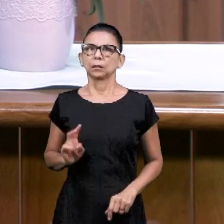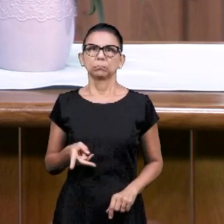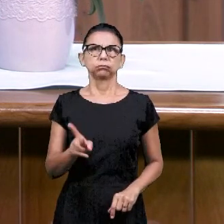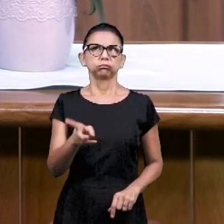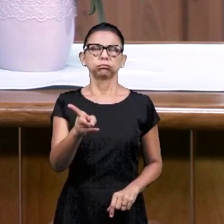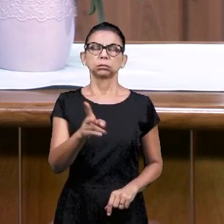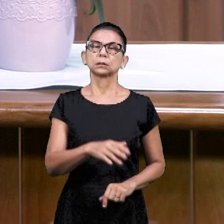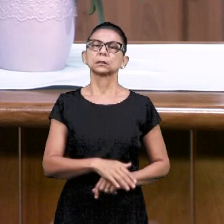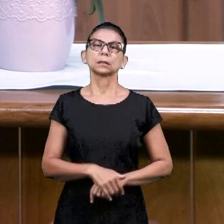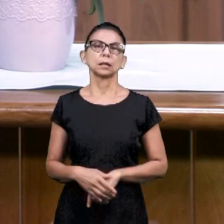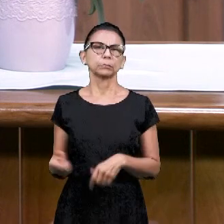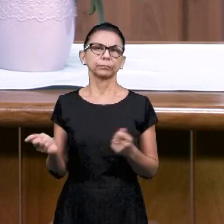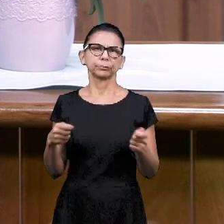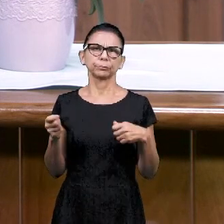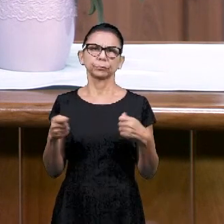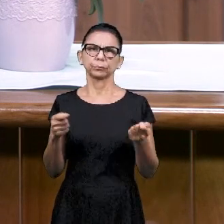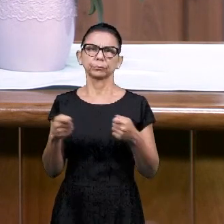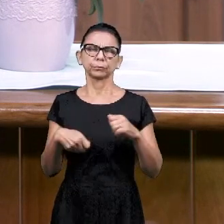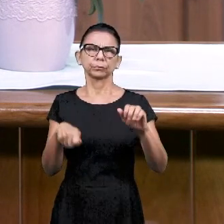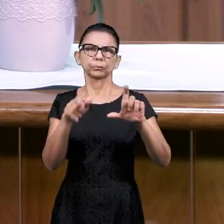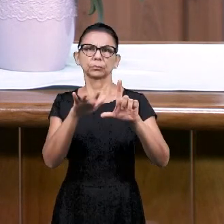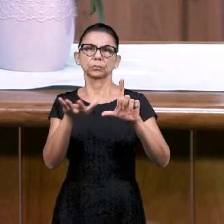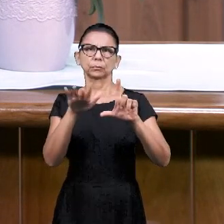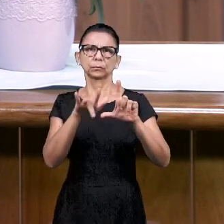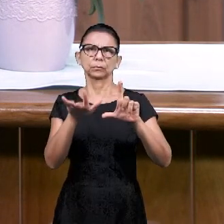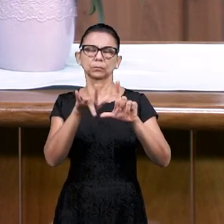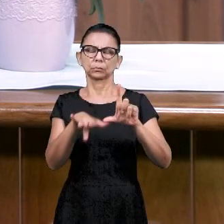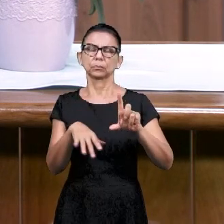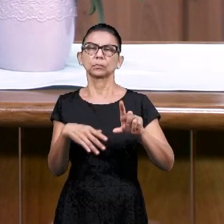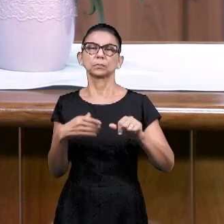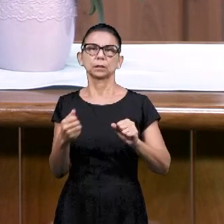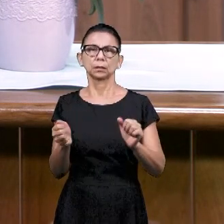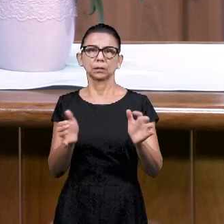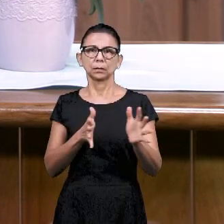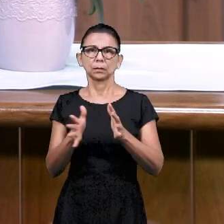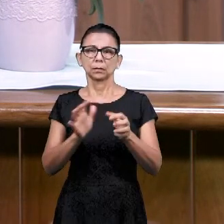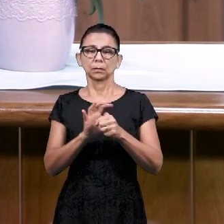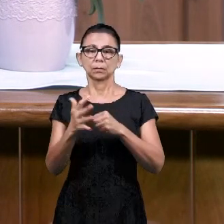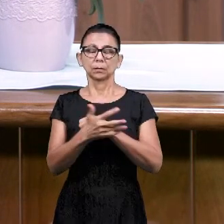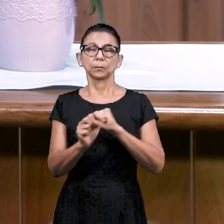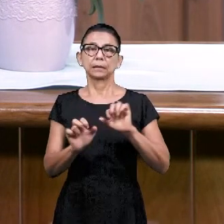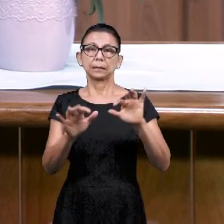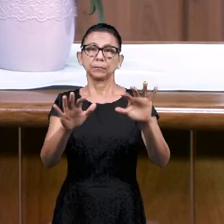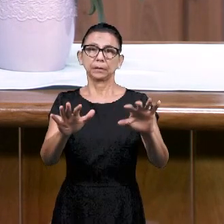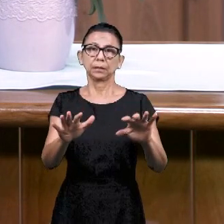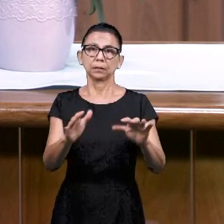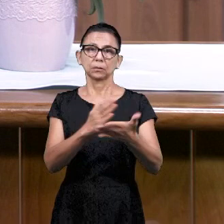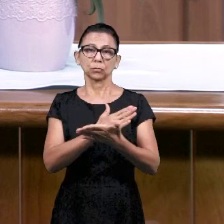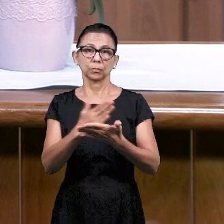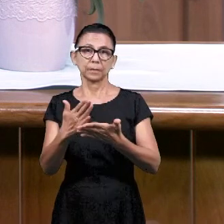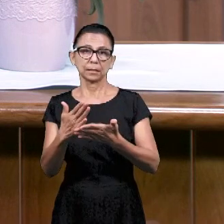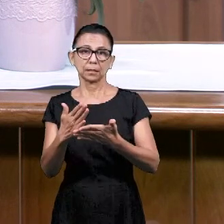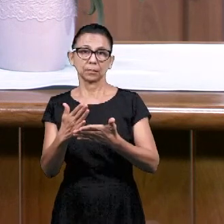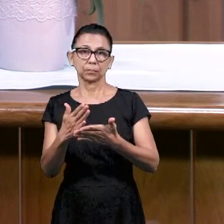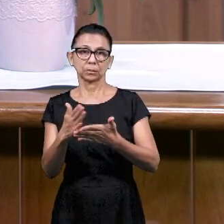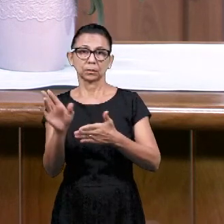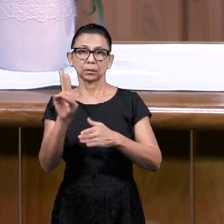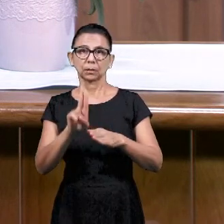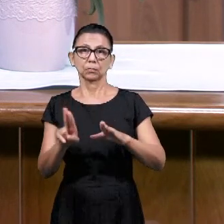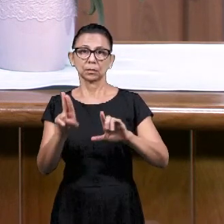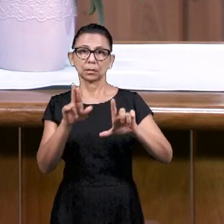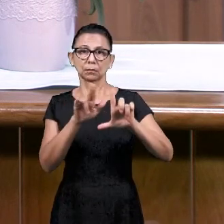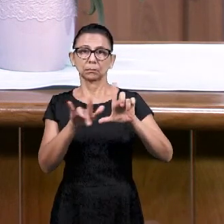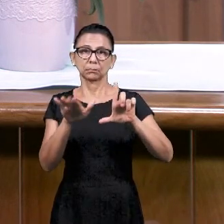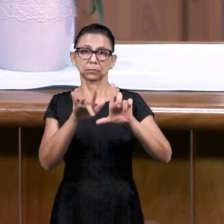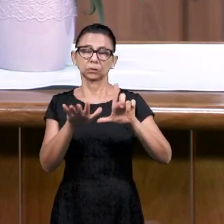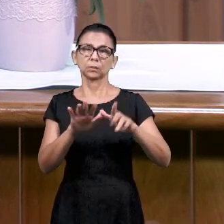ressource de manière intense dans cette période de pandémie à partir de mars de l'année dernière dans nos transmissions.